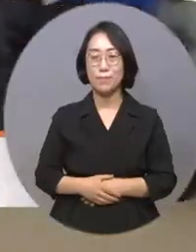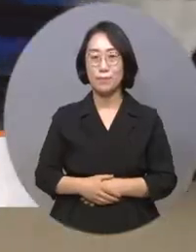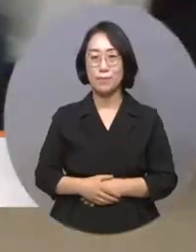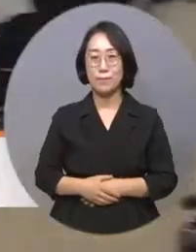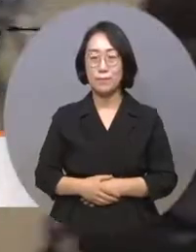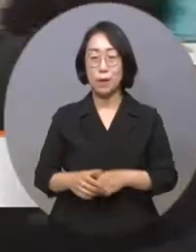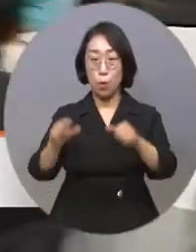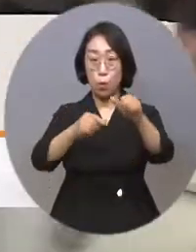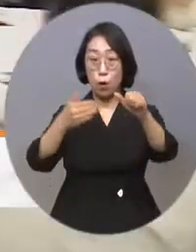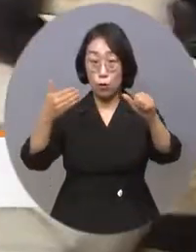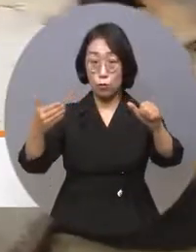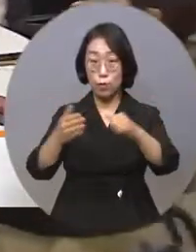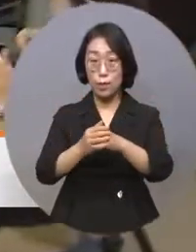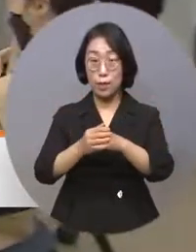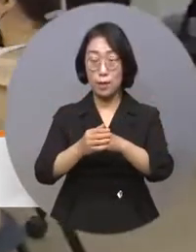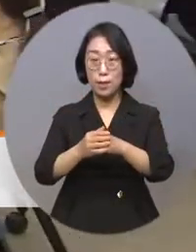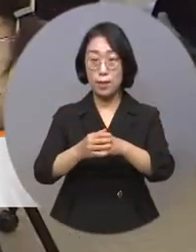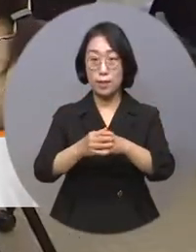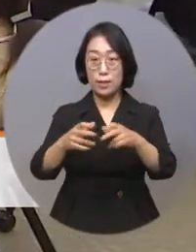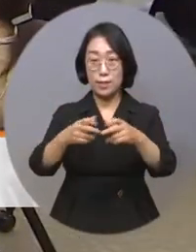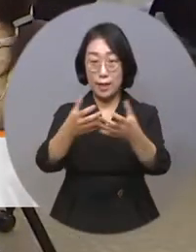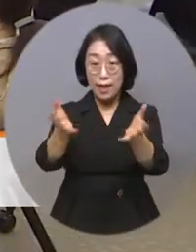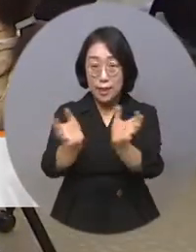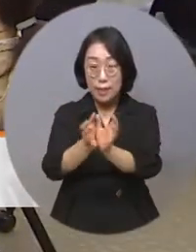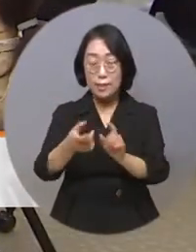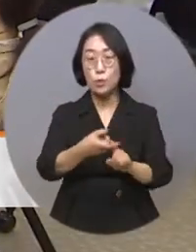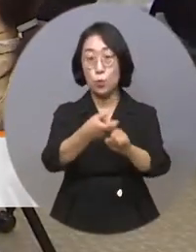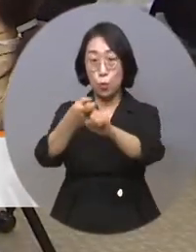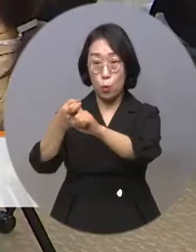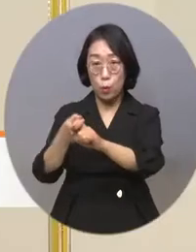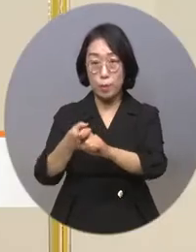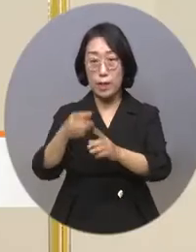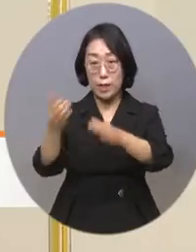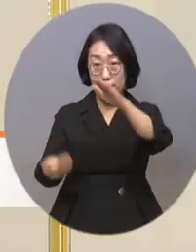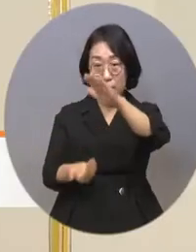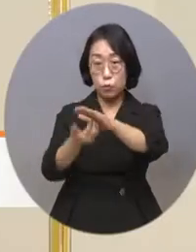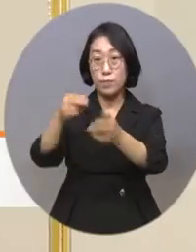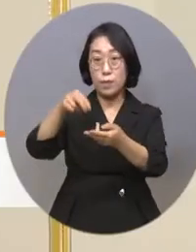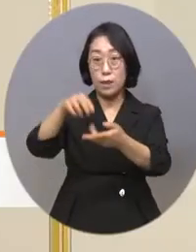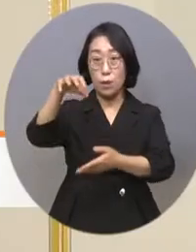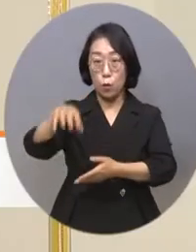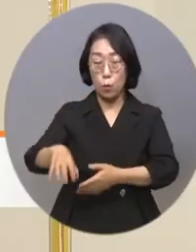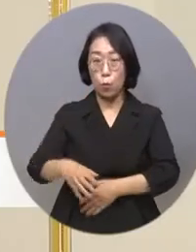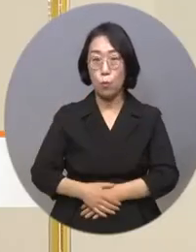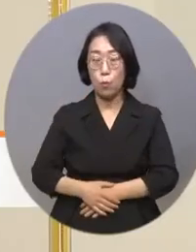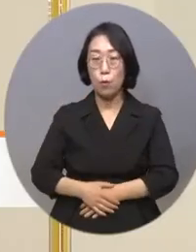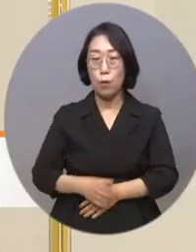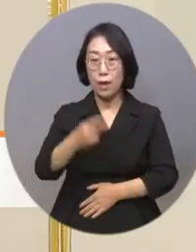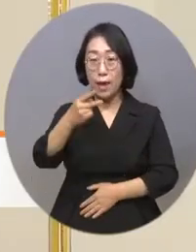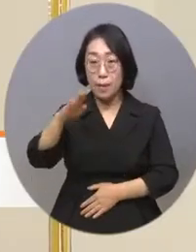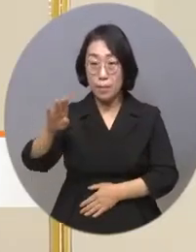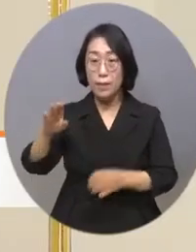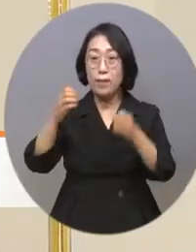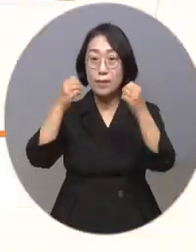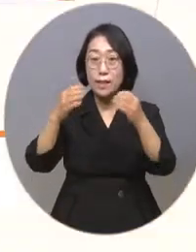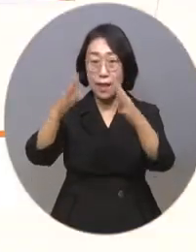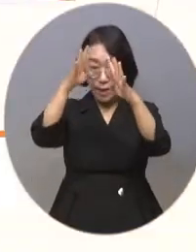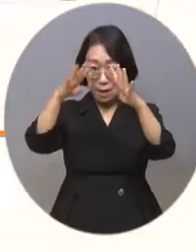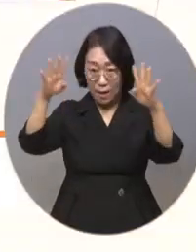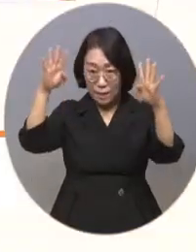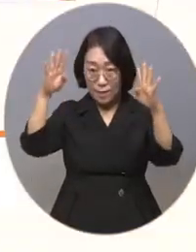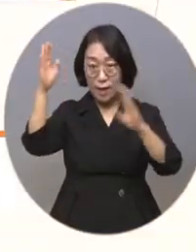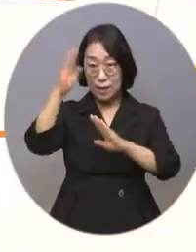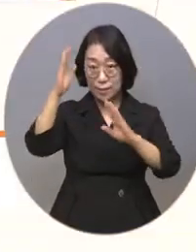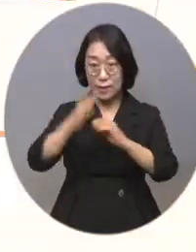지난 9일 한국장애인단체 총연맹은 여의도 이름센터 이름홀에서 KB 신입 장애대학생 노트북 전달식을